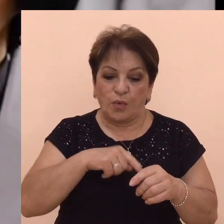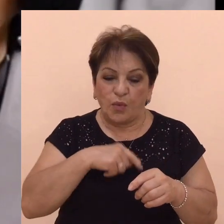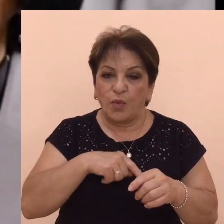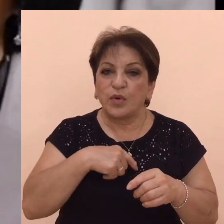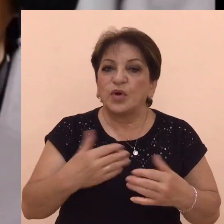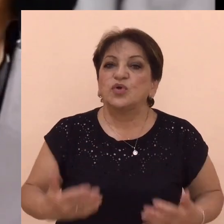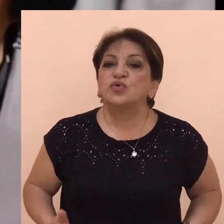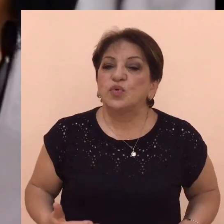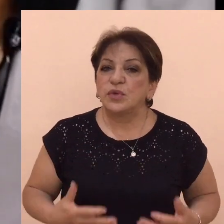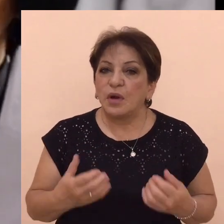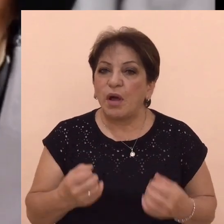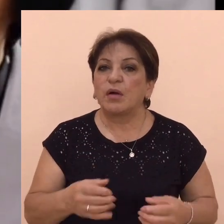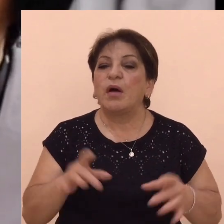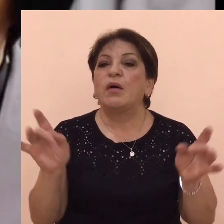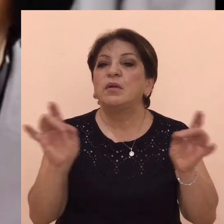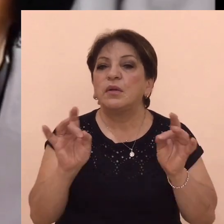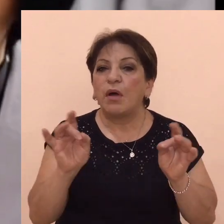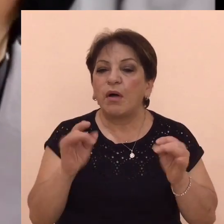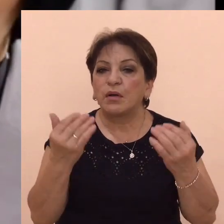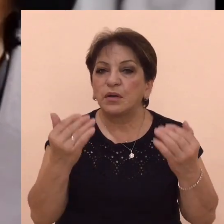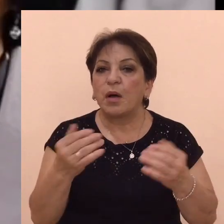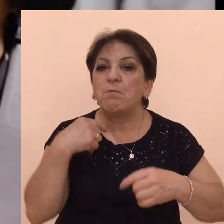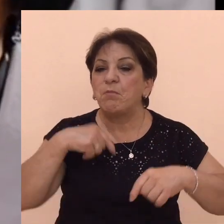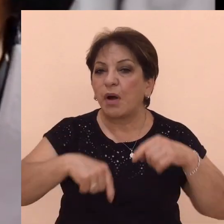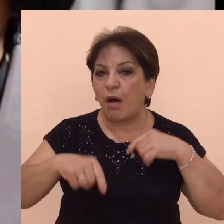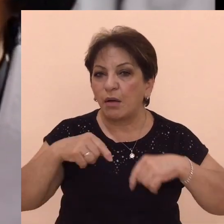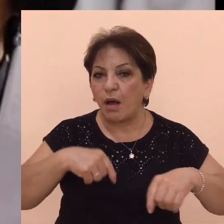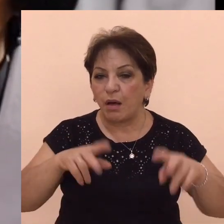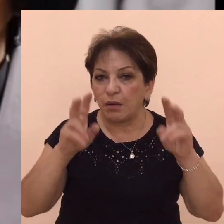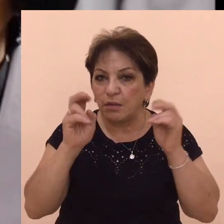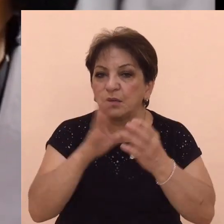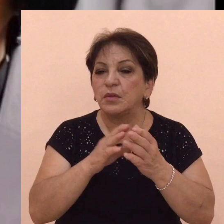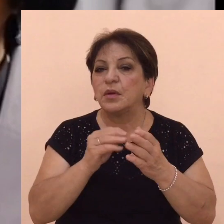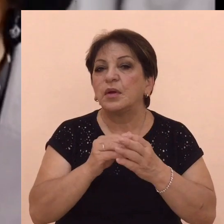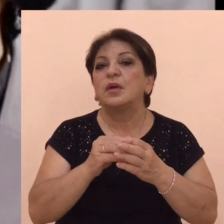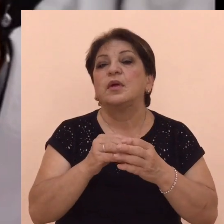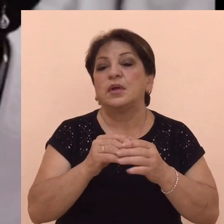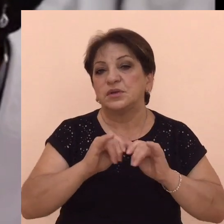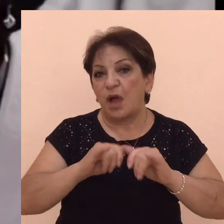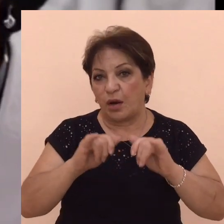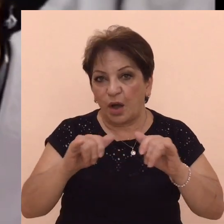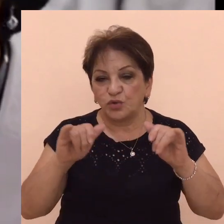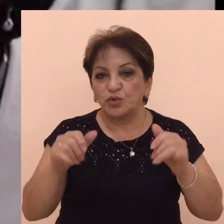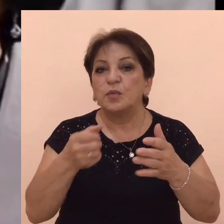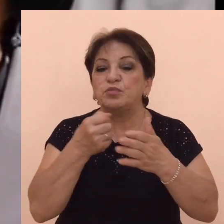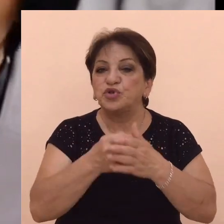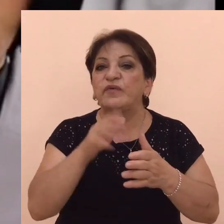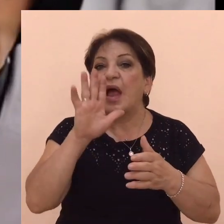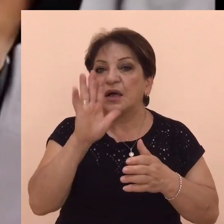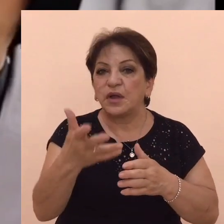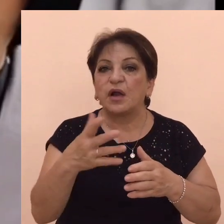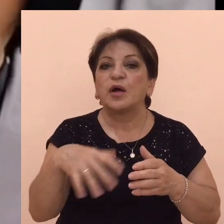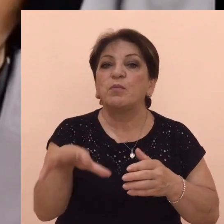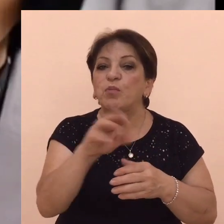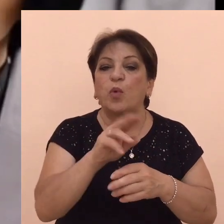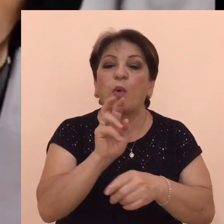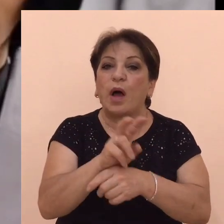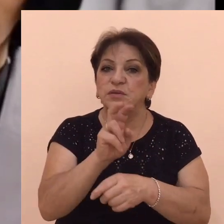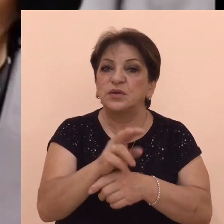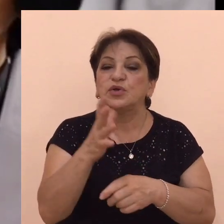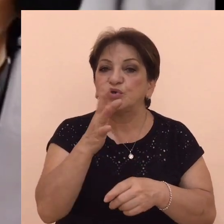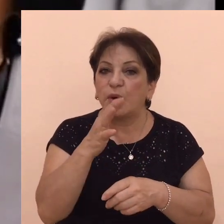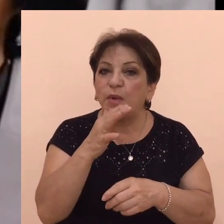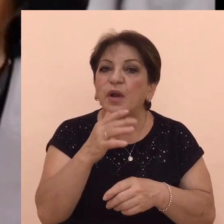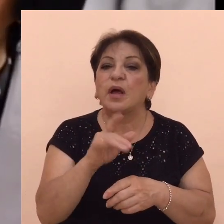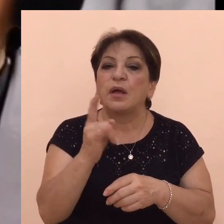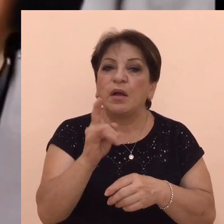հոգեսոցիալական, նյարդամկանային զարգացումն է։ Այդ իսկ պատճառով մինչև 5 տարեկան երեխայի բոլոր այցերի ժամանակ կատարվում է